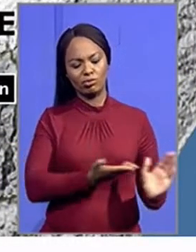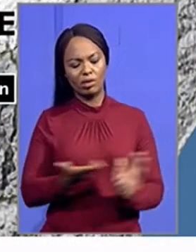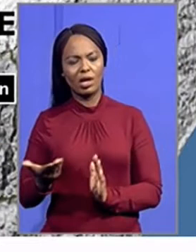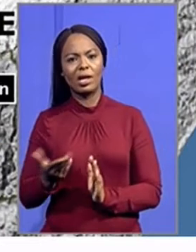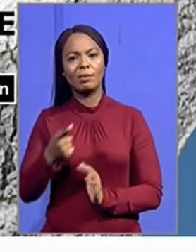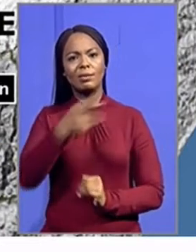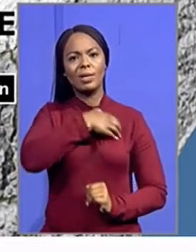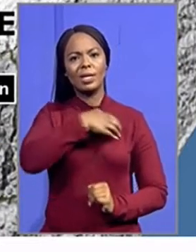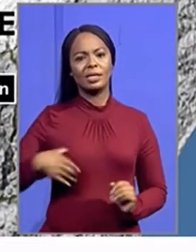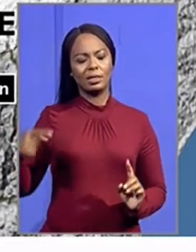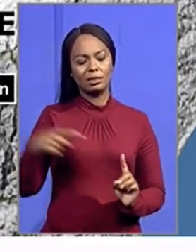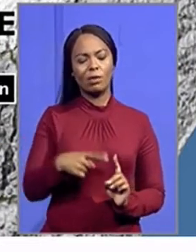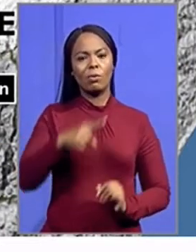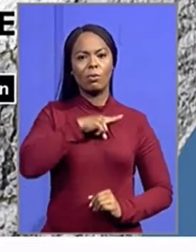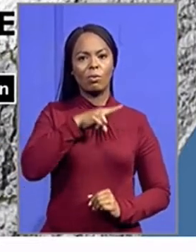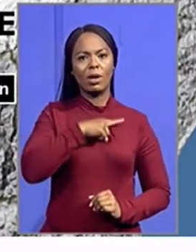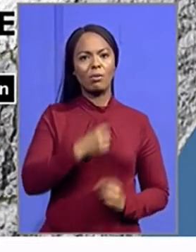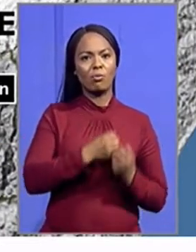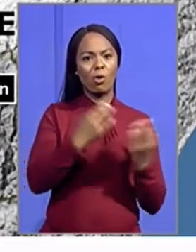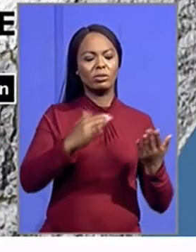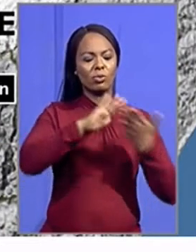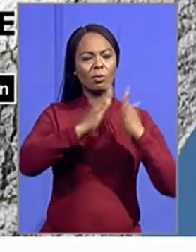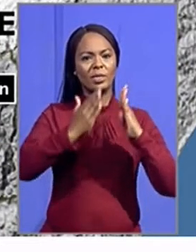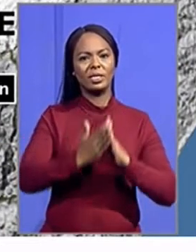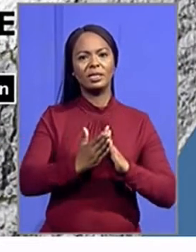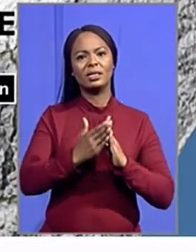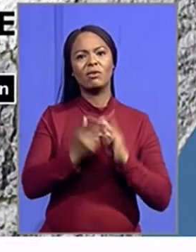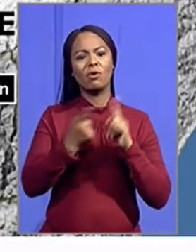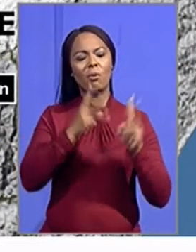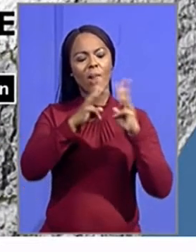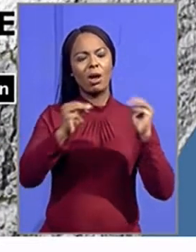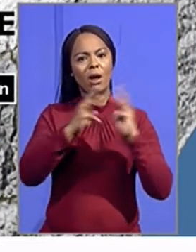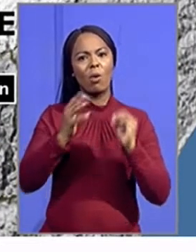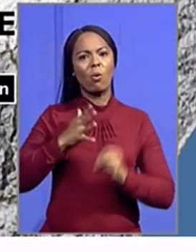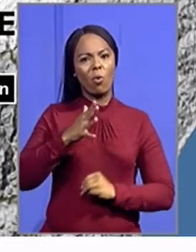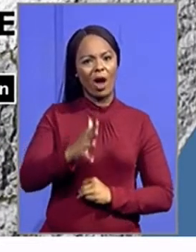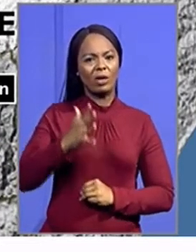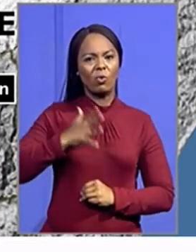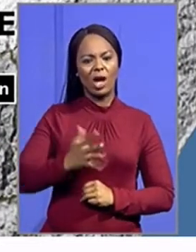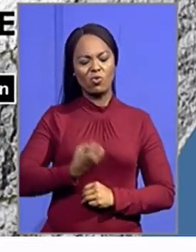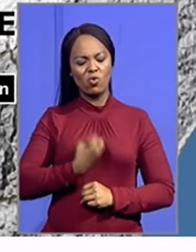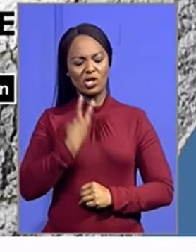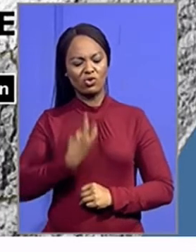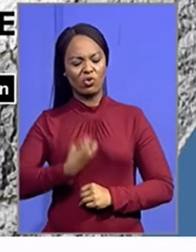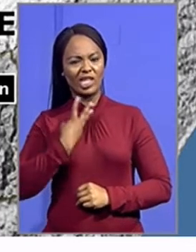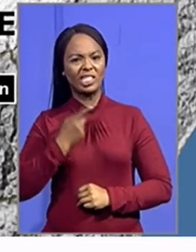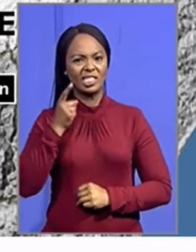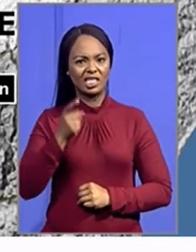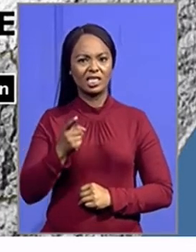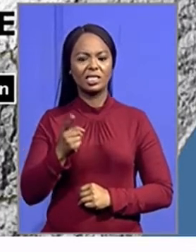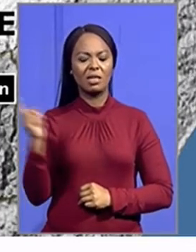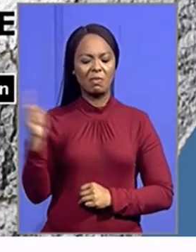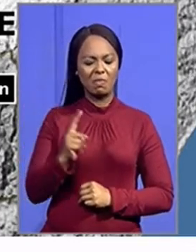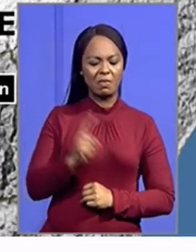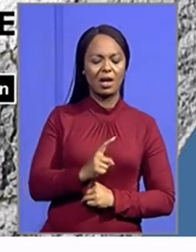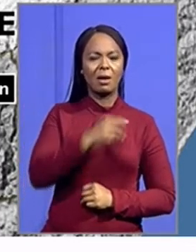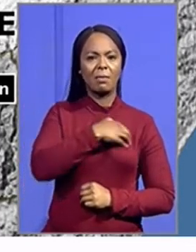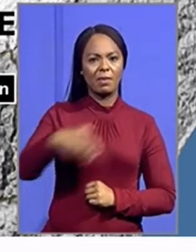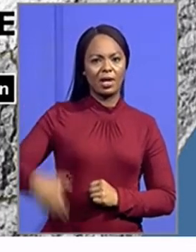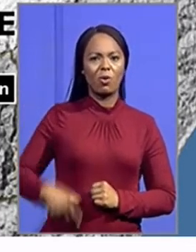ke gale bamamei baai ba Mangaung ba meketsa ba lla ka taba tseo tse neng tse di